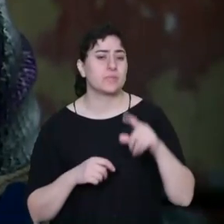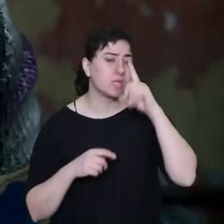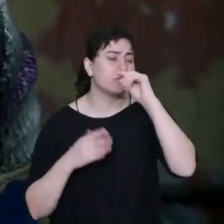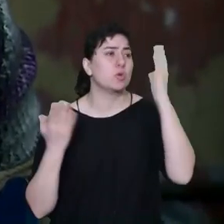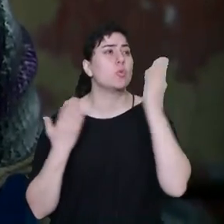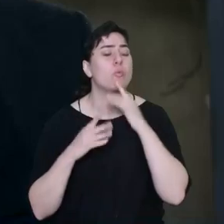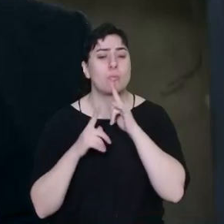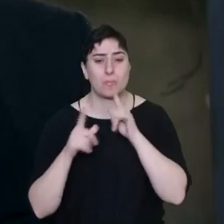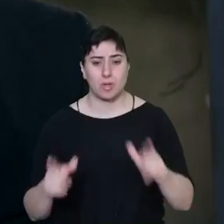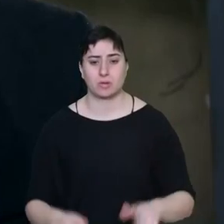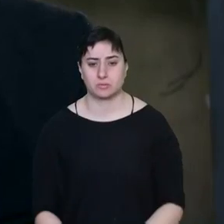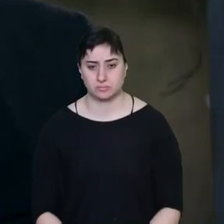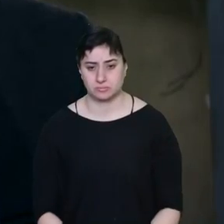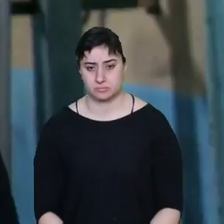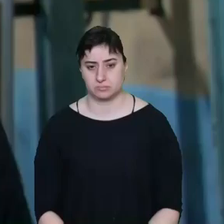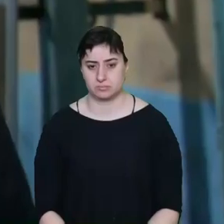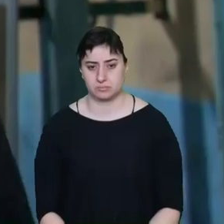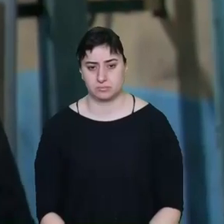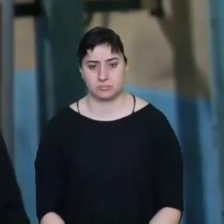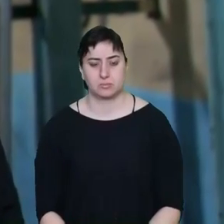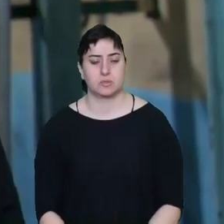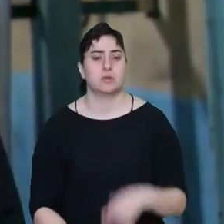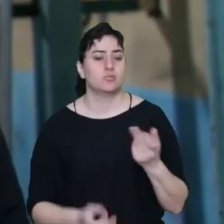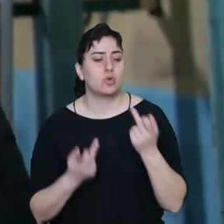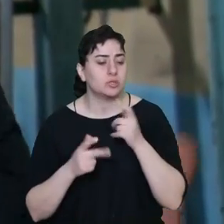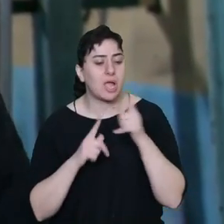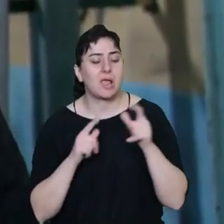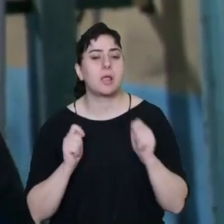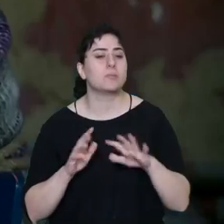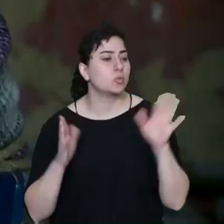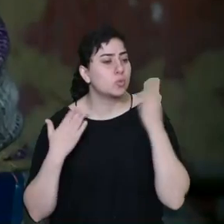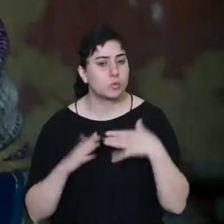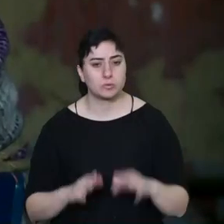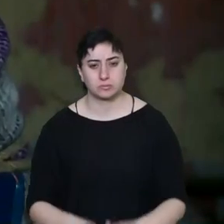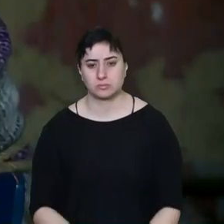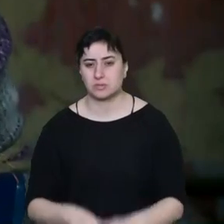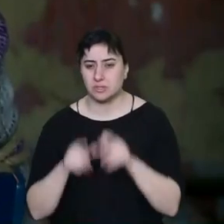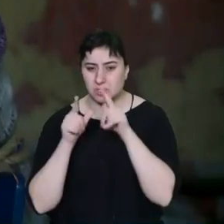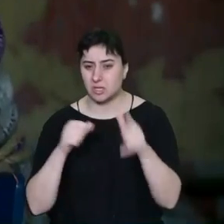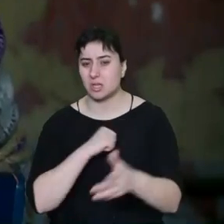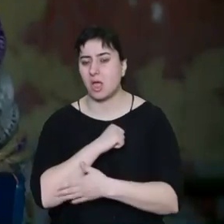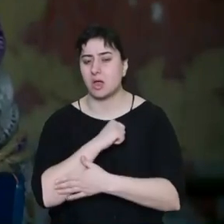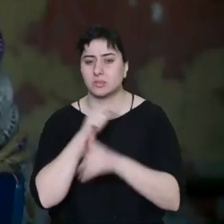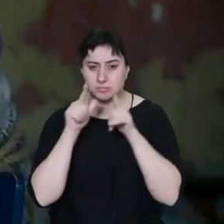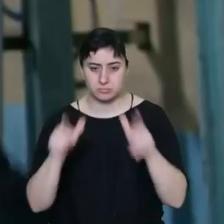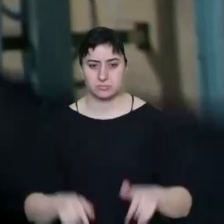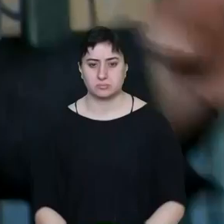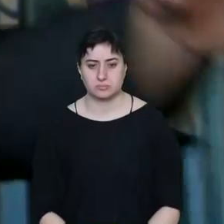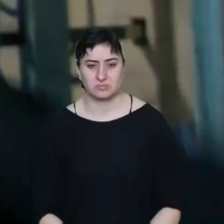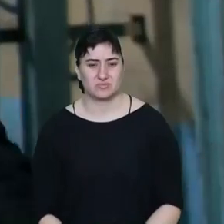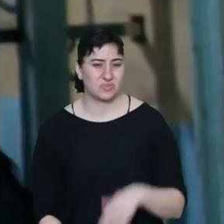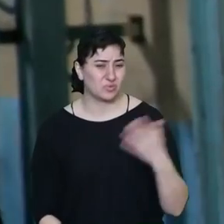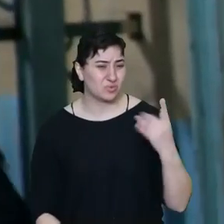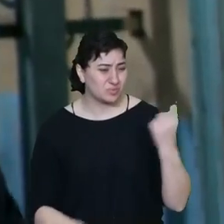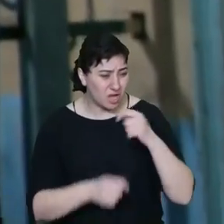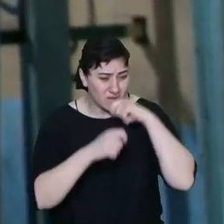mu? İmdat! Boşuna nefesini tüketme. Kimse yok burada. İmdat! İmdat! Ya git